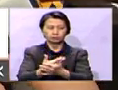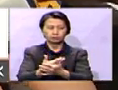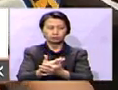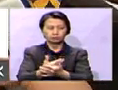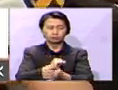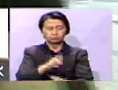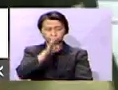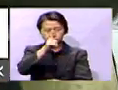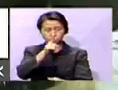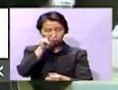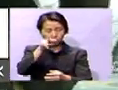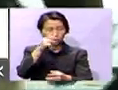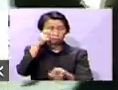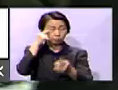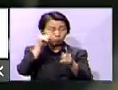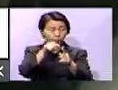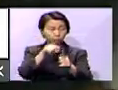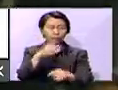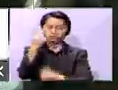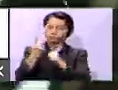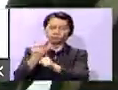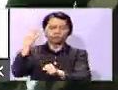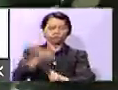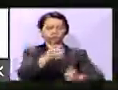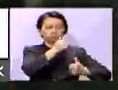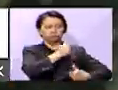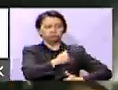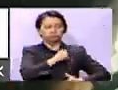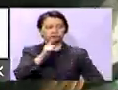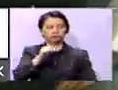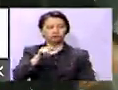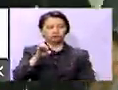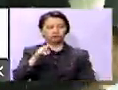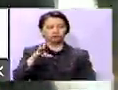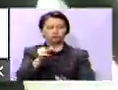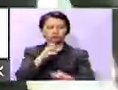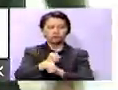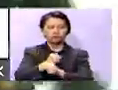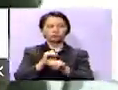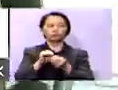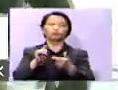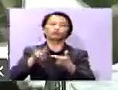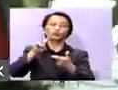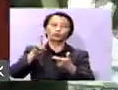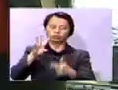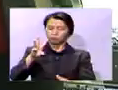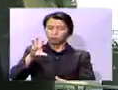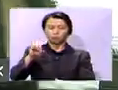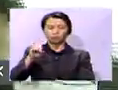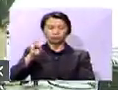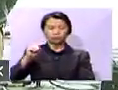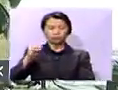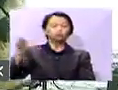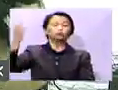kita tengok result. 2 tahun lalu, anggota Tentera Laut Diraja Malaysia ini hanya meraih perak dalam acara 50 meter rifle